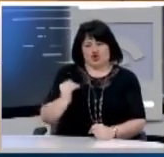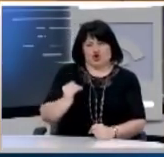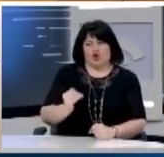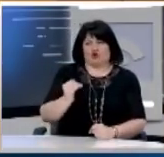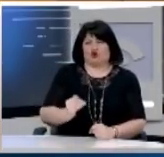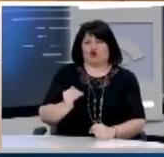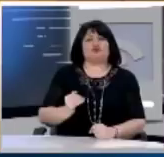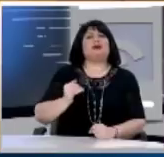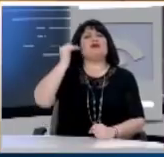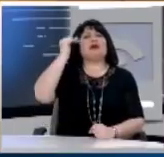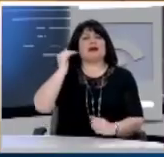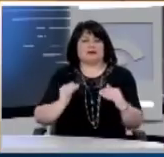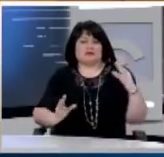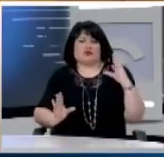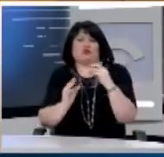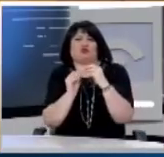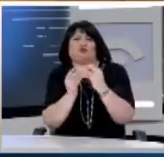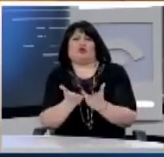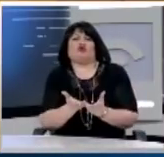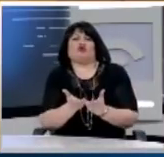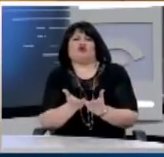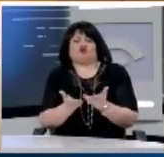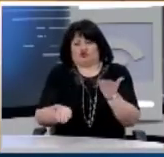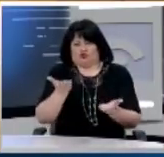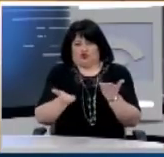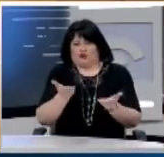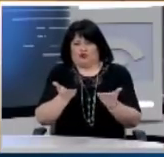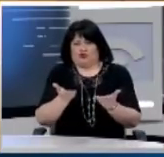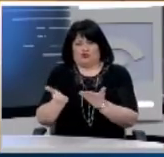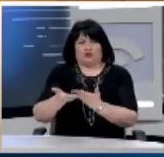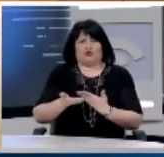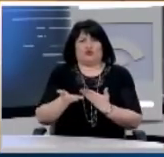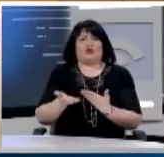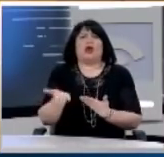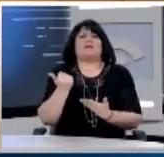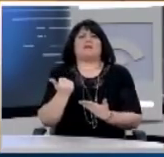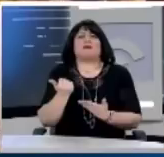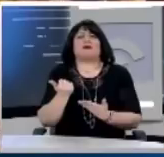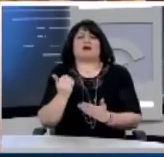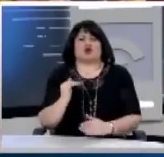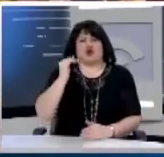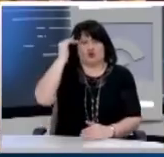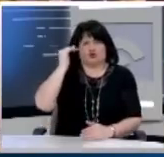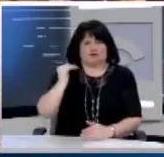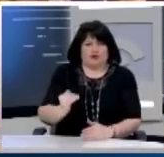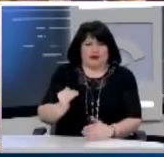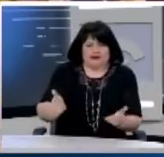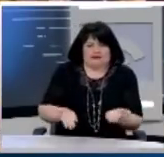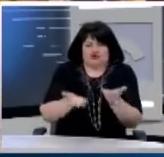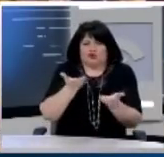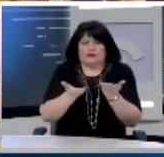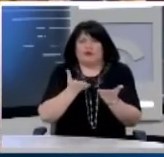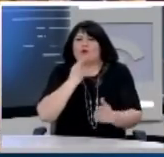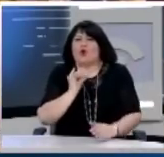το Βορρά? Και γιατί δεν το υποστηρίζετε? Γιατί το Ευρωπαϊκό